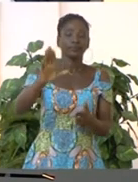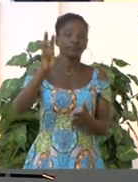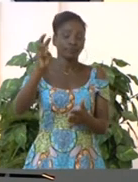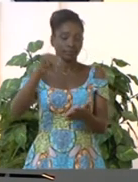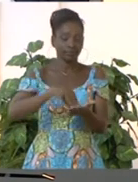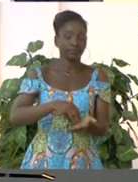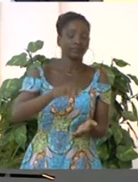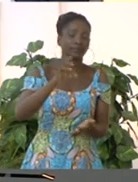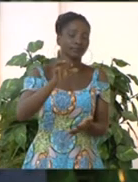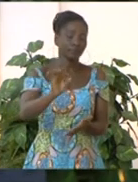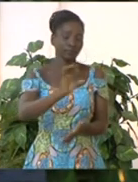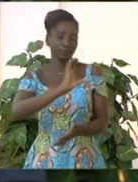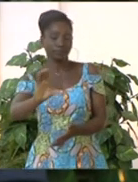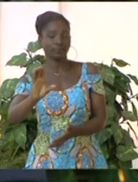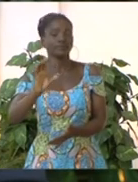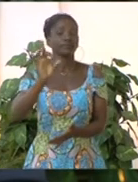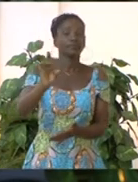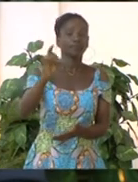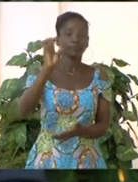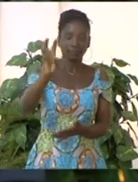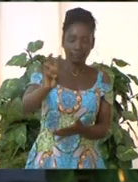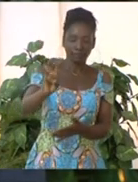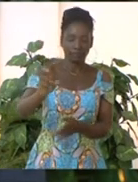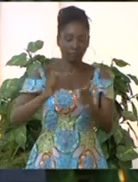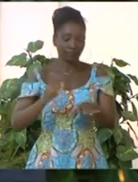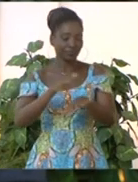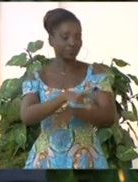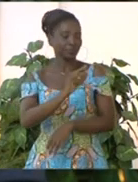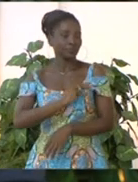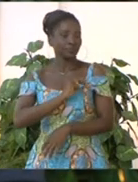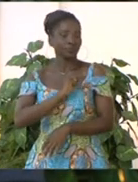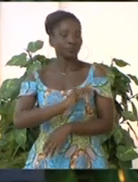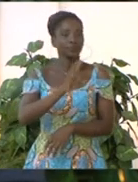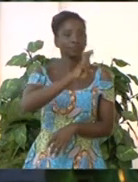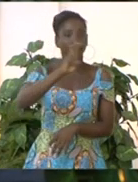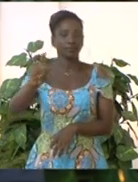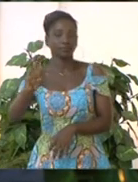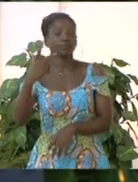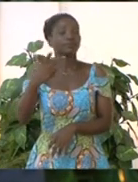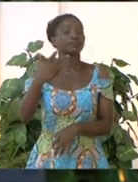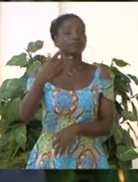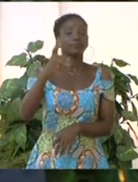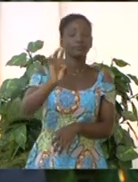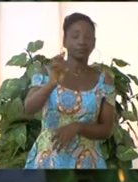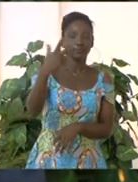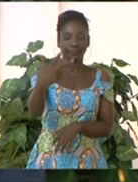9886 personnel d'astreinte deux cent soixante treize